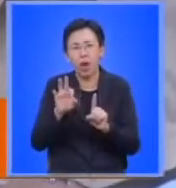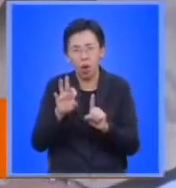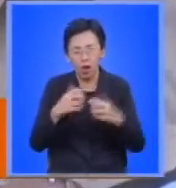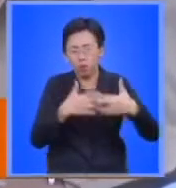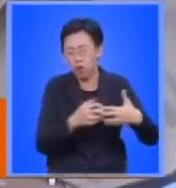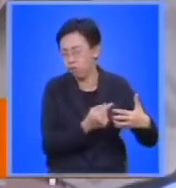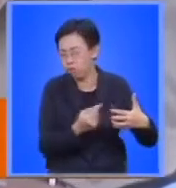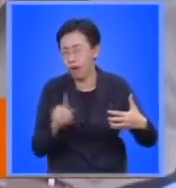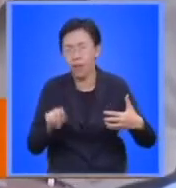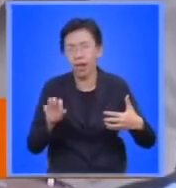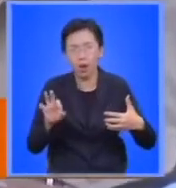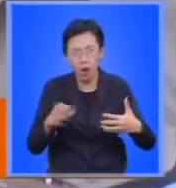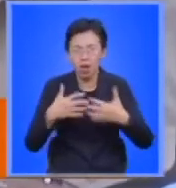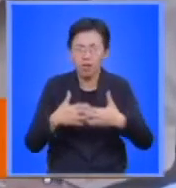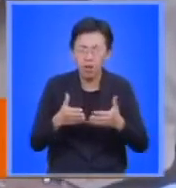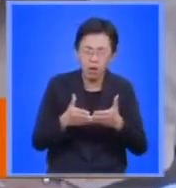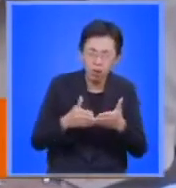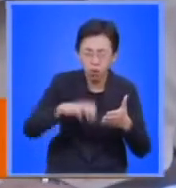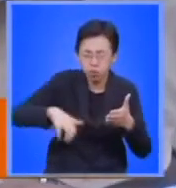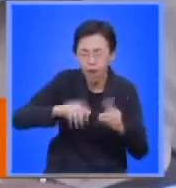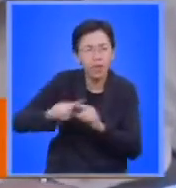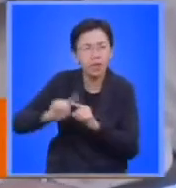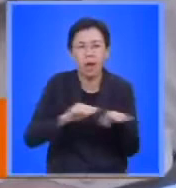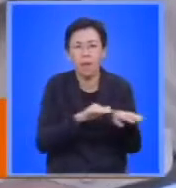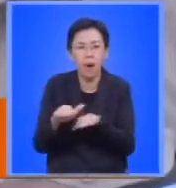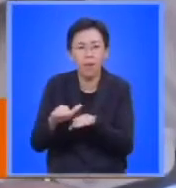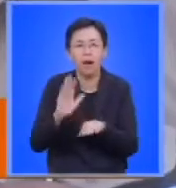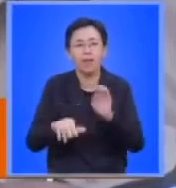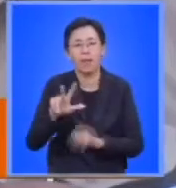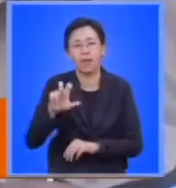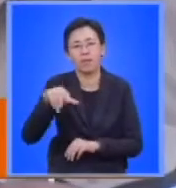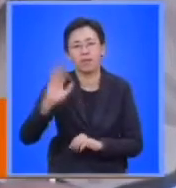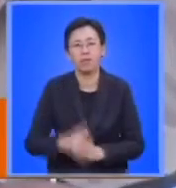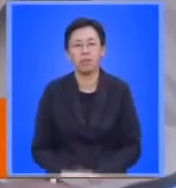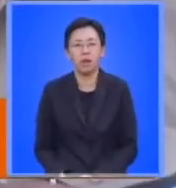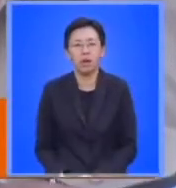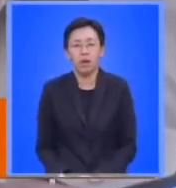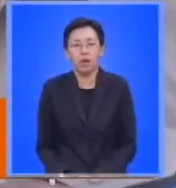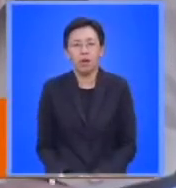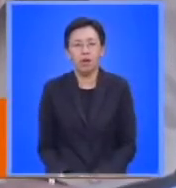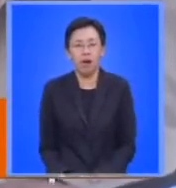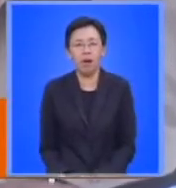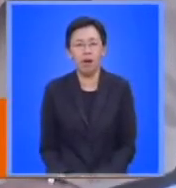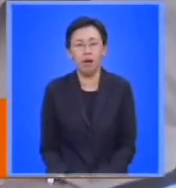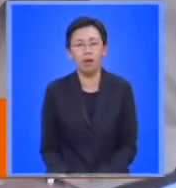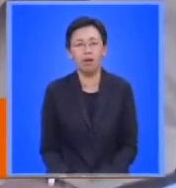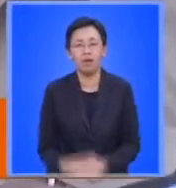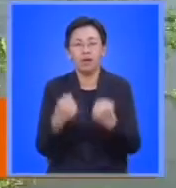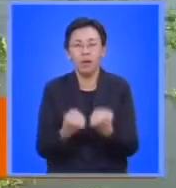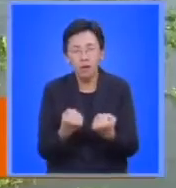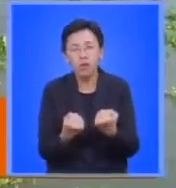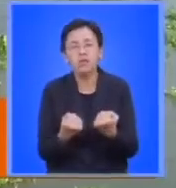ครับแล้วมีเครื่องจักรเครื่องมือรถขุดรถแบคโฮต่างๆเนี่ยประมาณ300กว่าคันตรงนี้ที่จะบริการให้ประชาชน